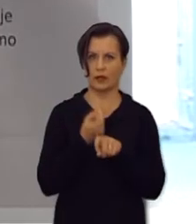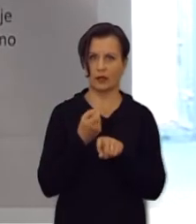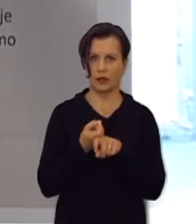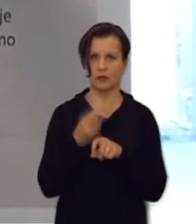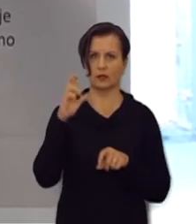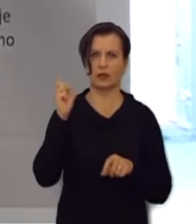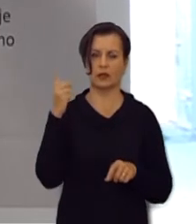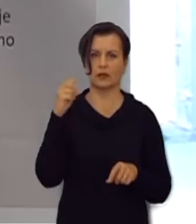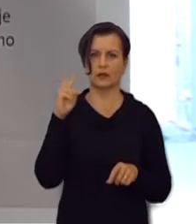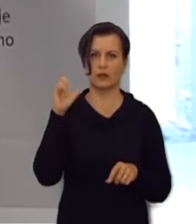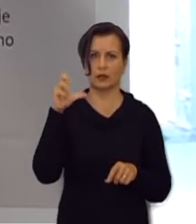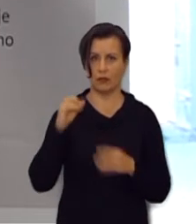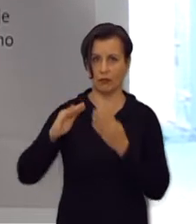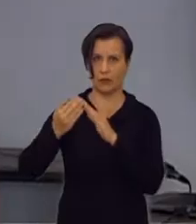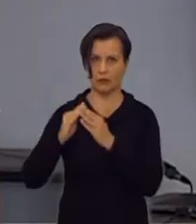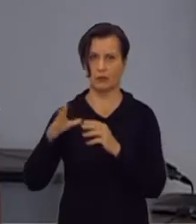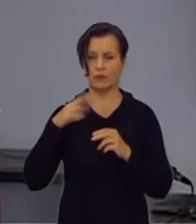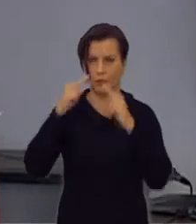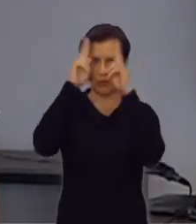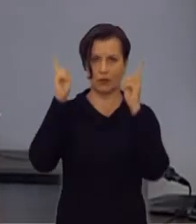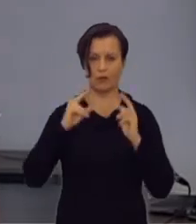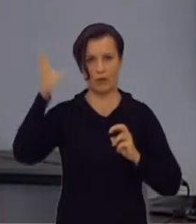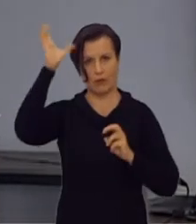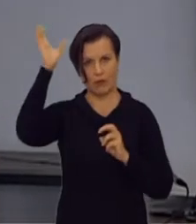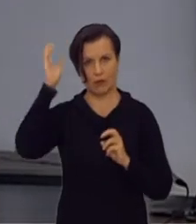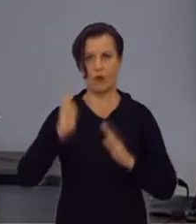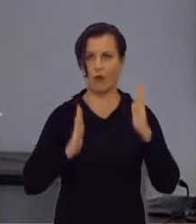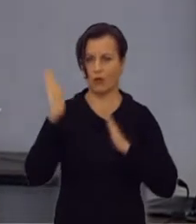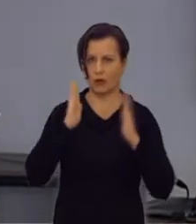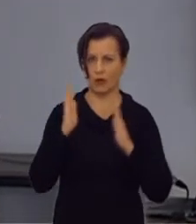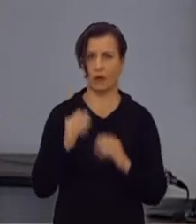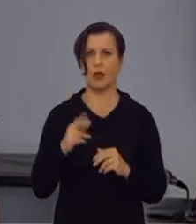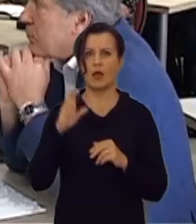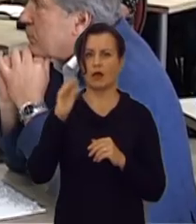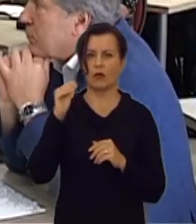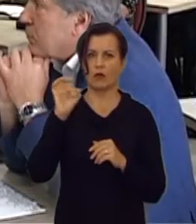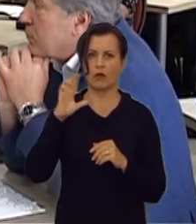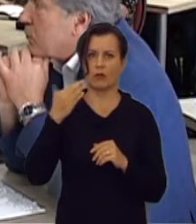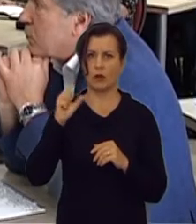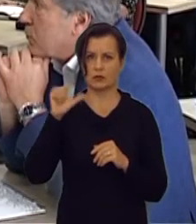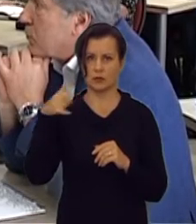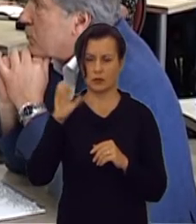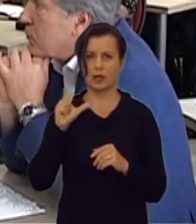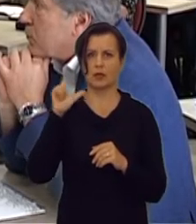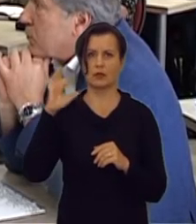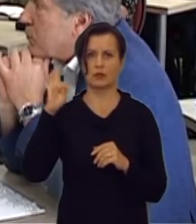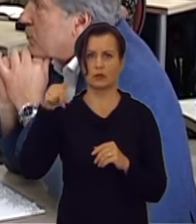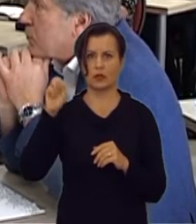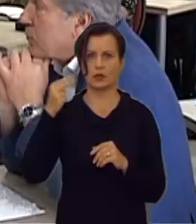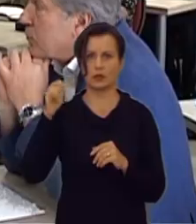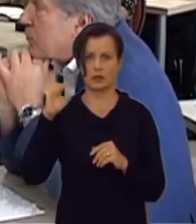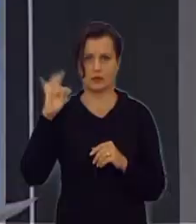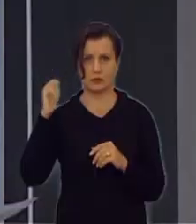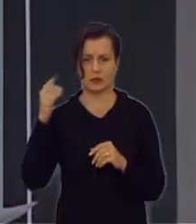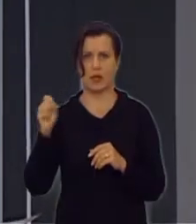Kėdainiuose Radvilų mieste vyko tarptautinė mokslinė konferencija Reformacija ir lituanistika, kurioje mokslininkai iš Lietuvos,